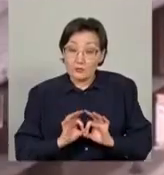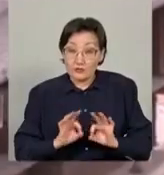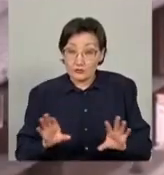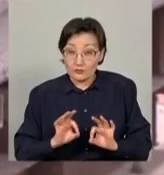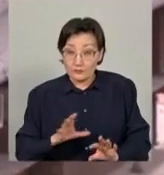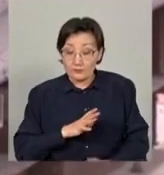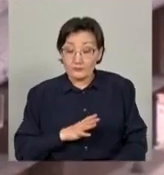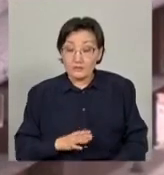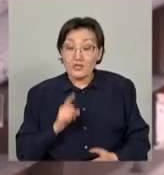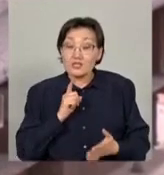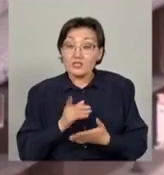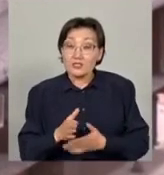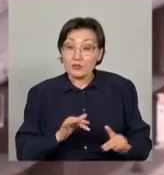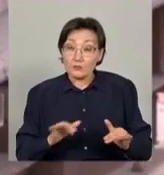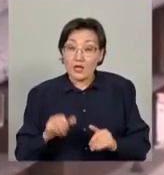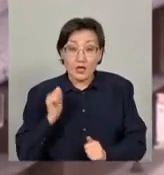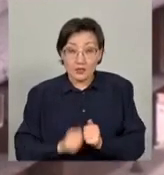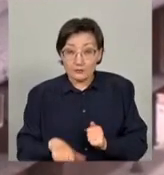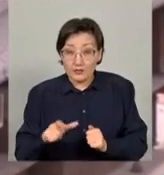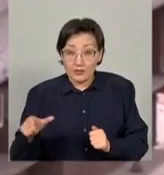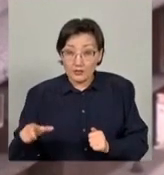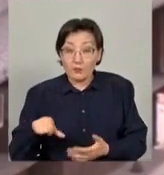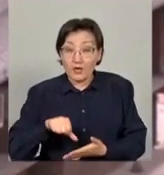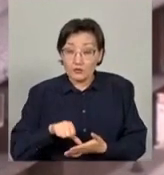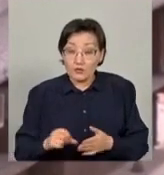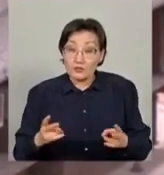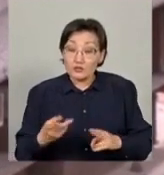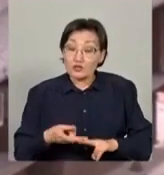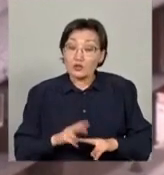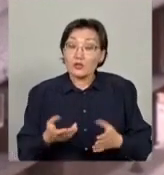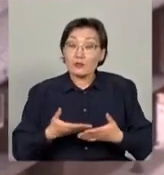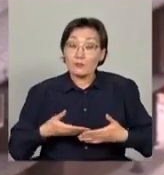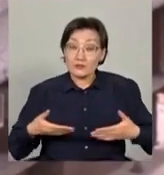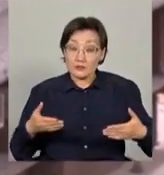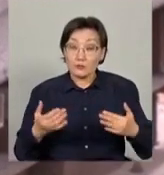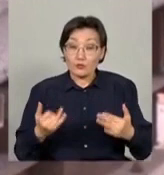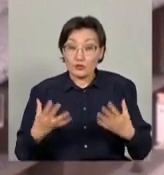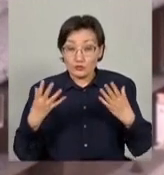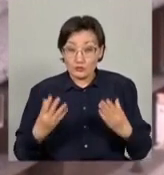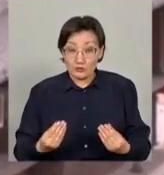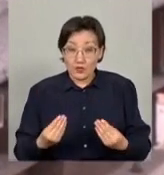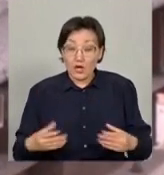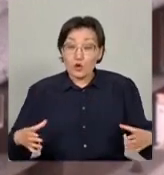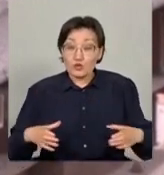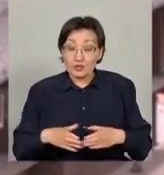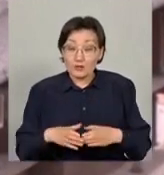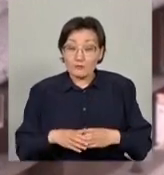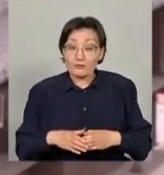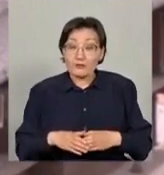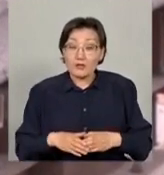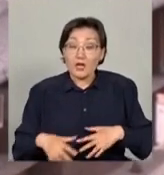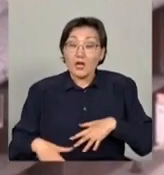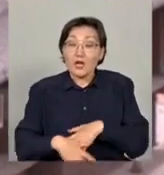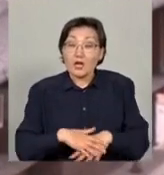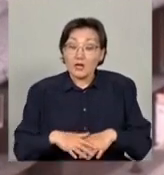Саяси науқаннан әрбір адам шет қалмау керек. Сондықтан біздің бүгінгі күні ұжымымыз Халық